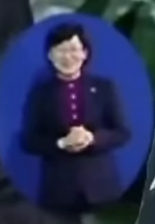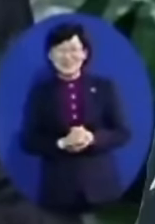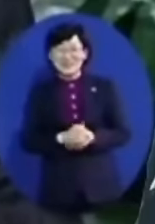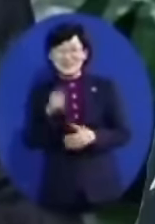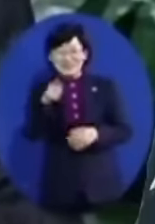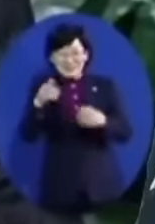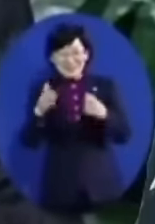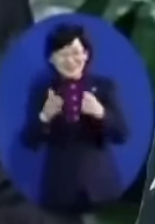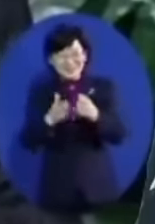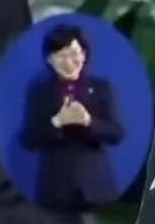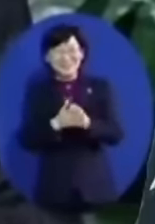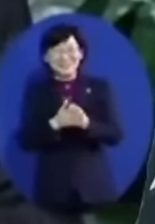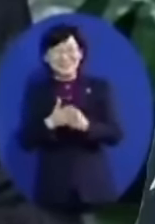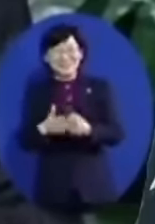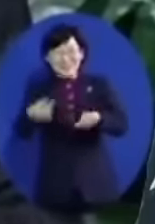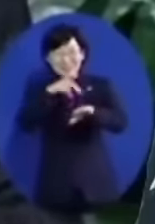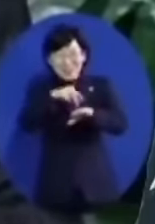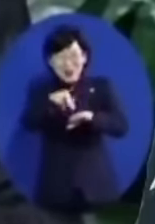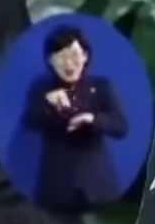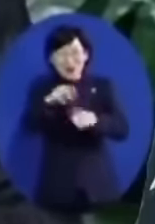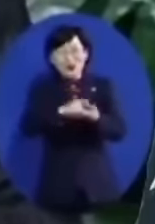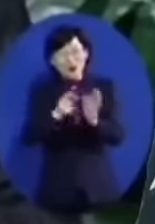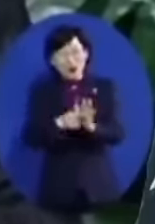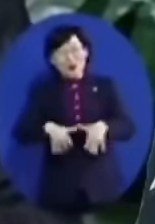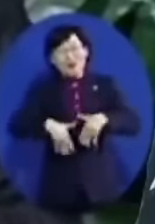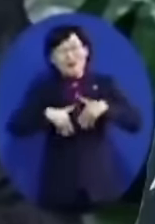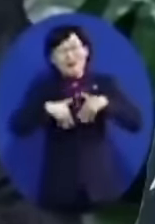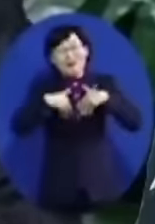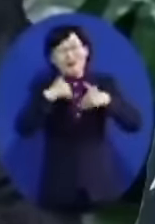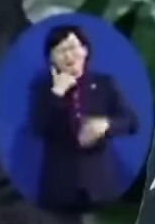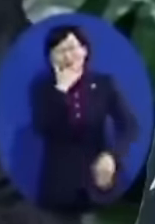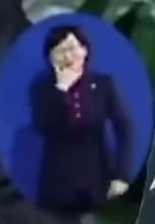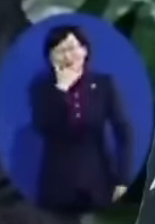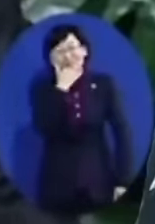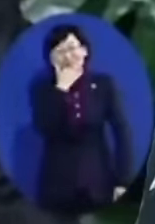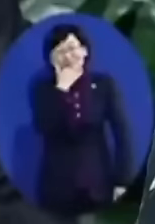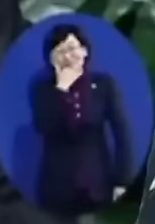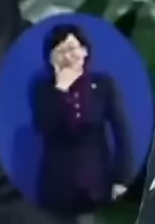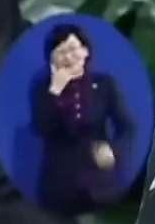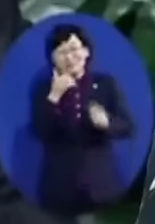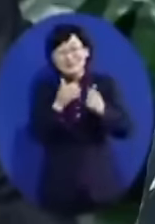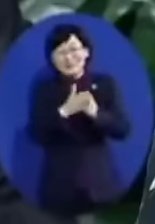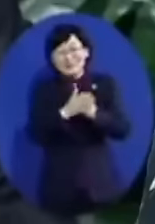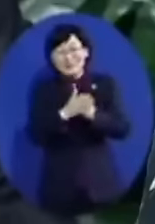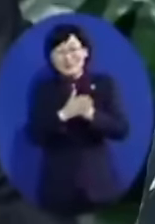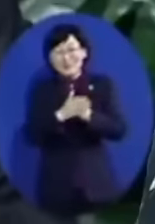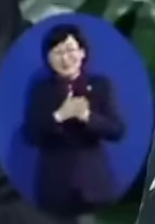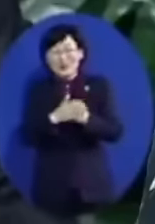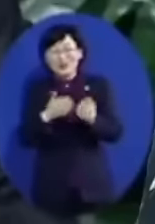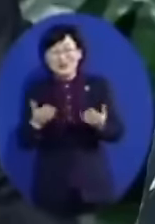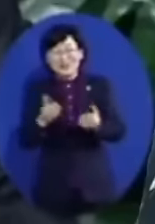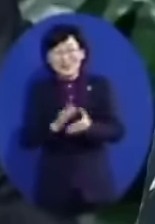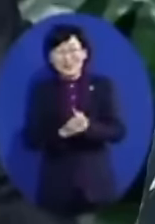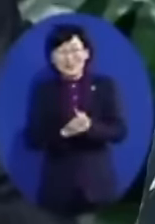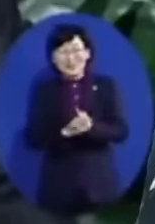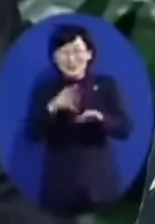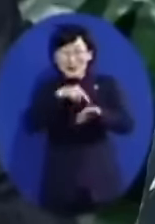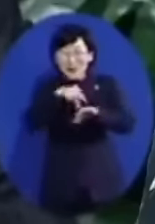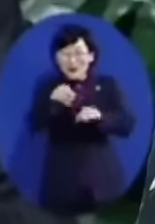그러니 그럴 정도로 따뜻해지기를 기다리니까 한겨울 다가고 맙니다. 그럴 여가가